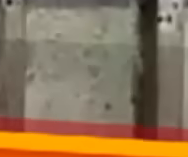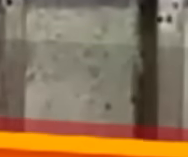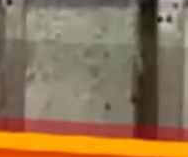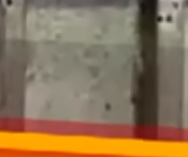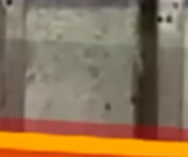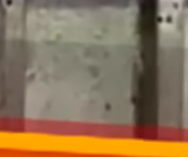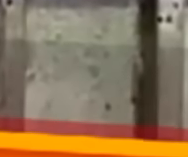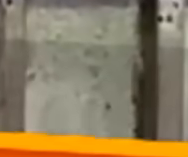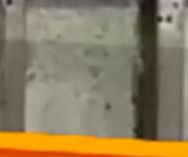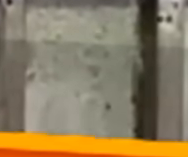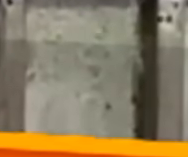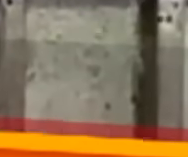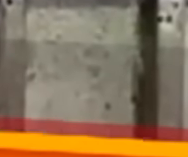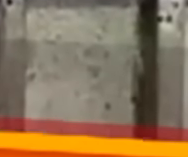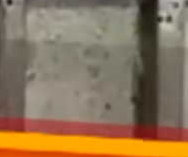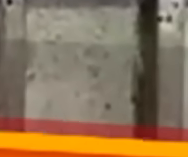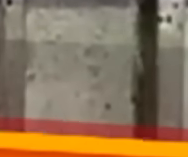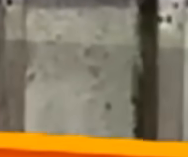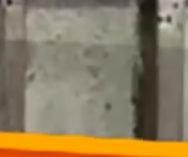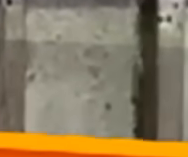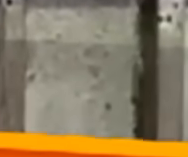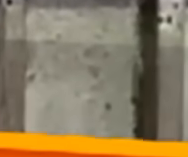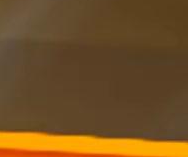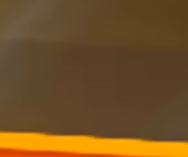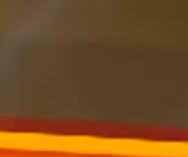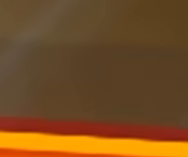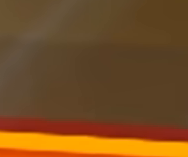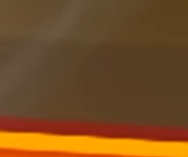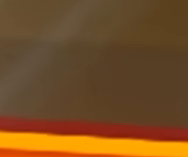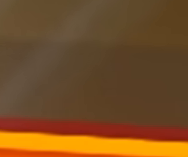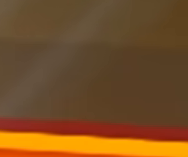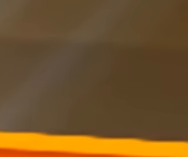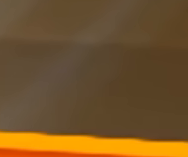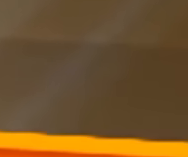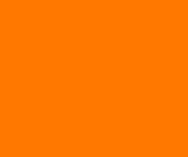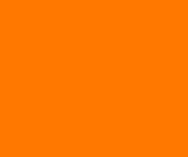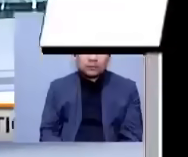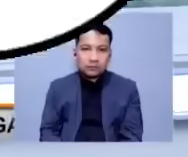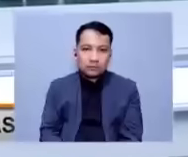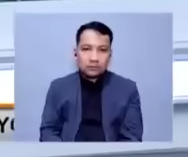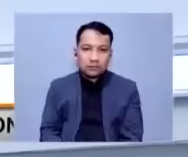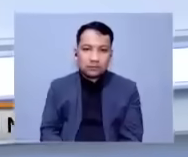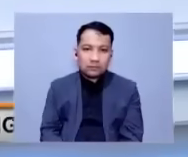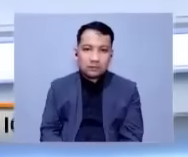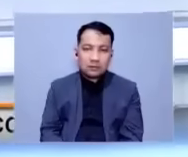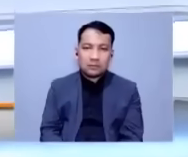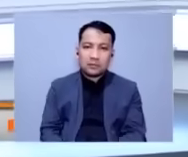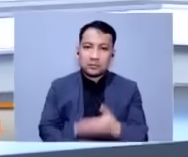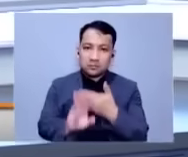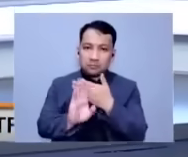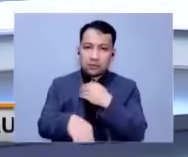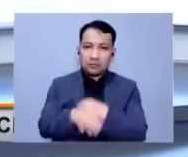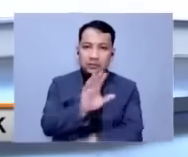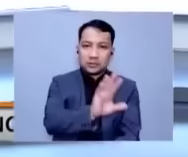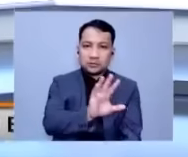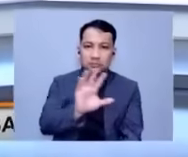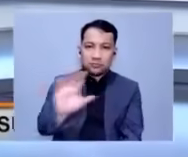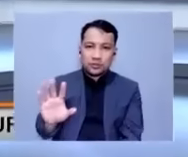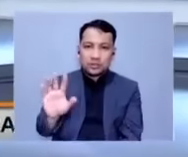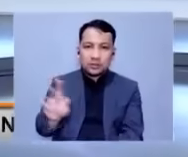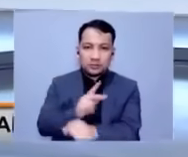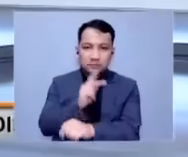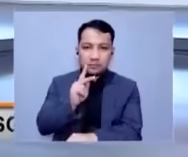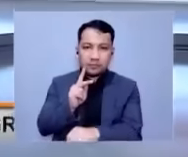na nagtatrabaho sa Rural Health Unit sa Dalaguete, Cebu, Bistado. Yan at iba pa sa pagbabalik ng